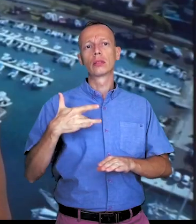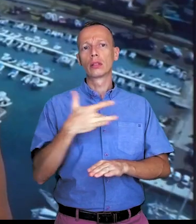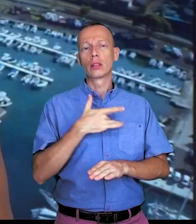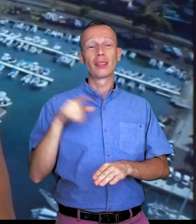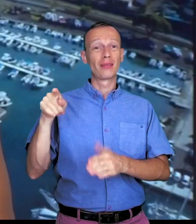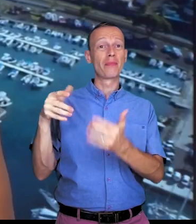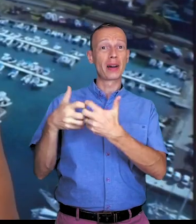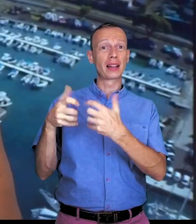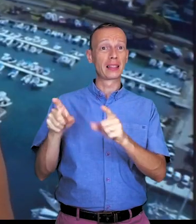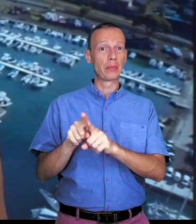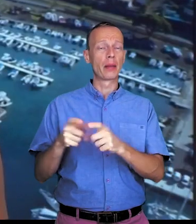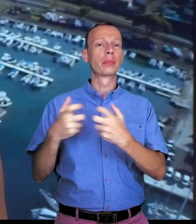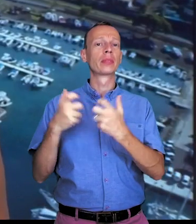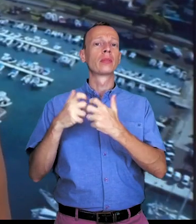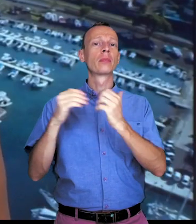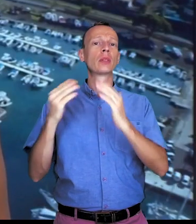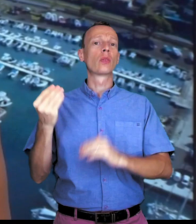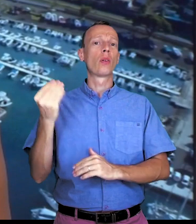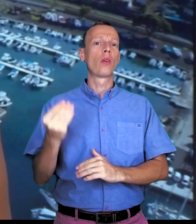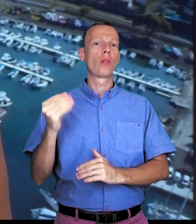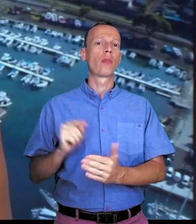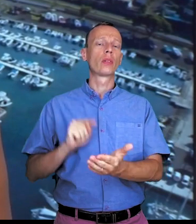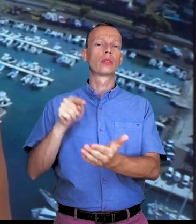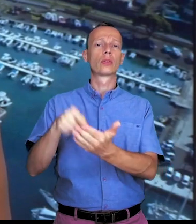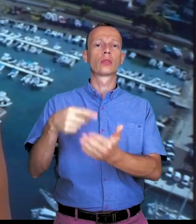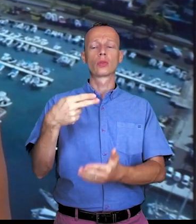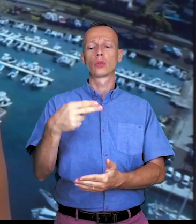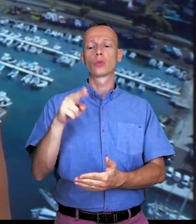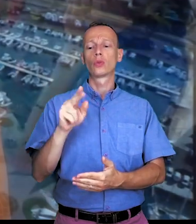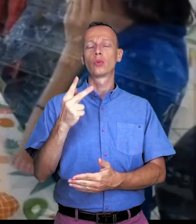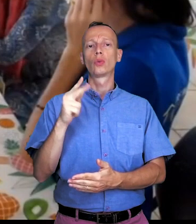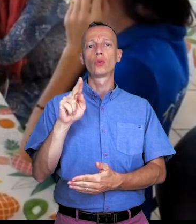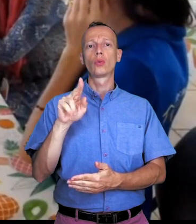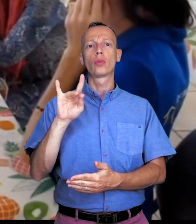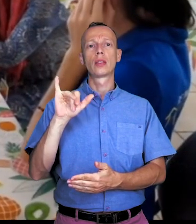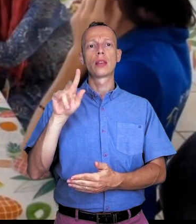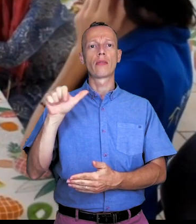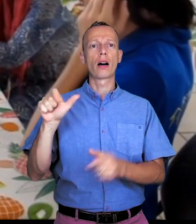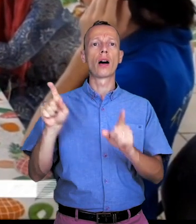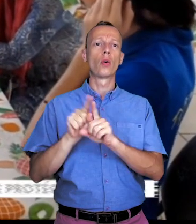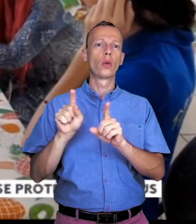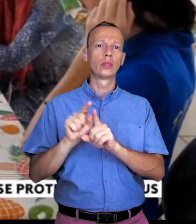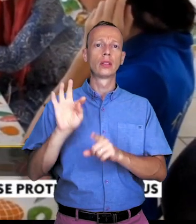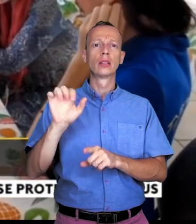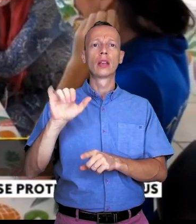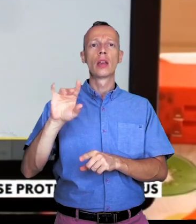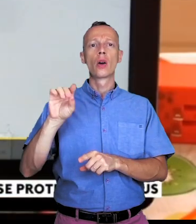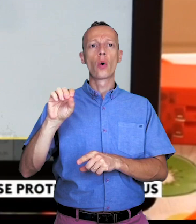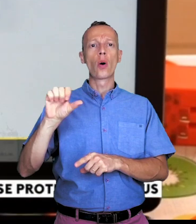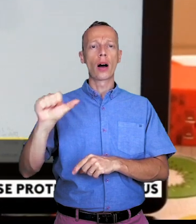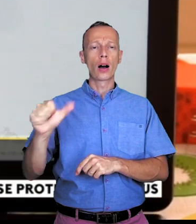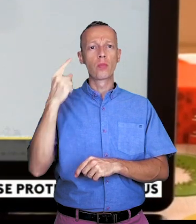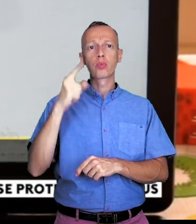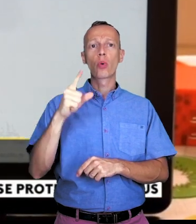sanitaires respectées aussi par les Marquisiens. Le personnel de la maison de l'enfance de Taïoha et Anukuiva a organisé une journée